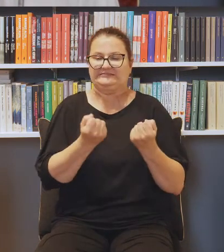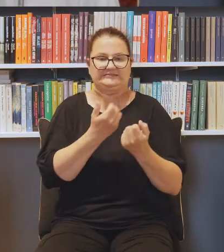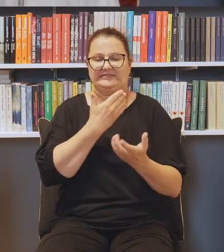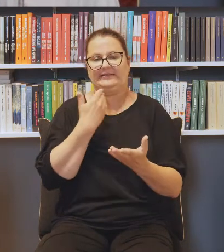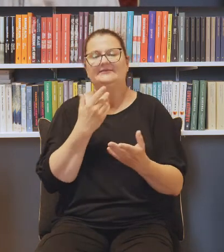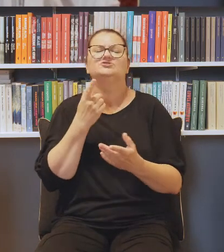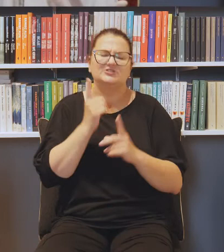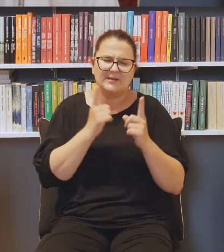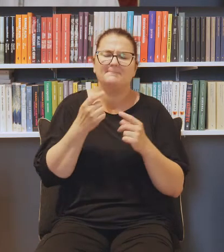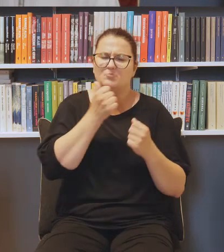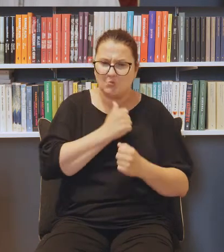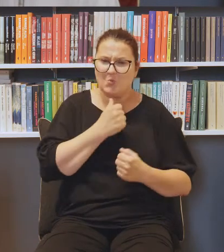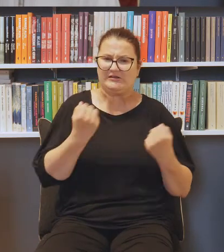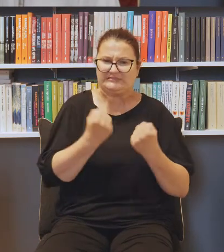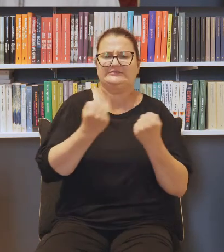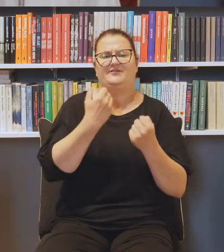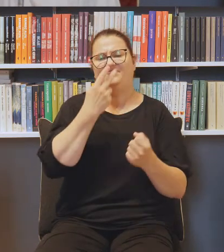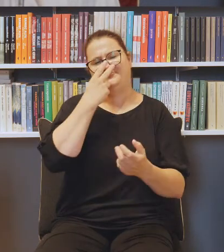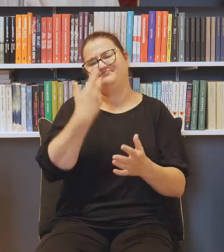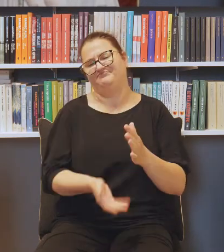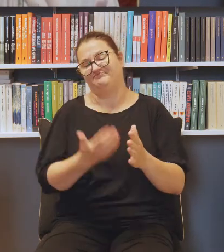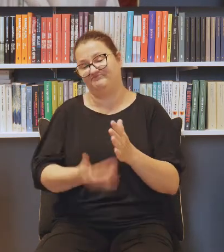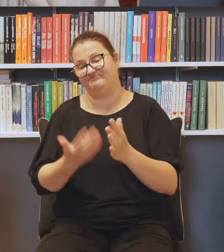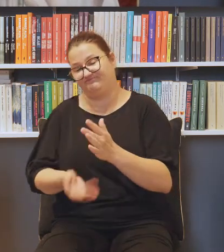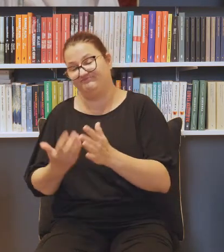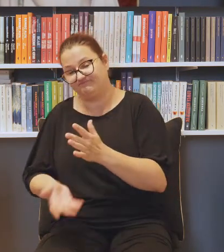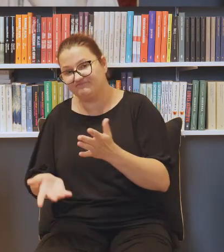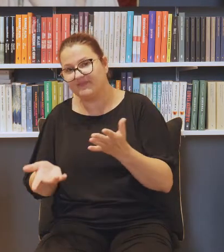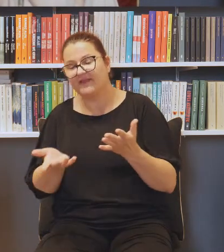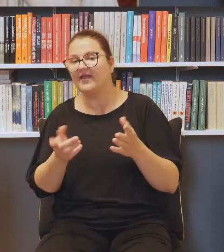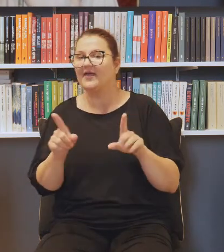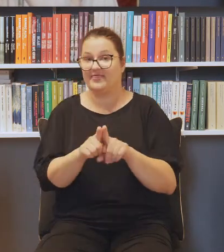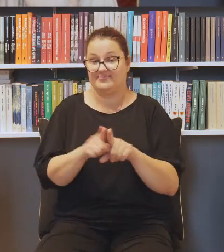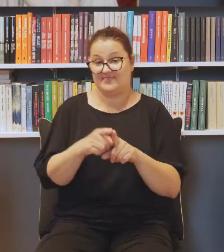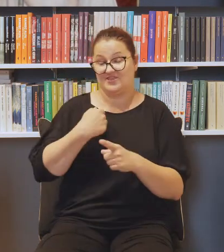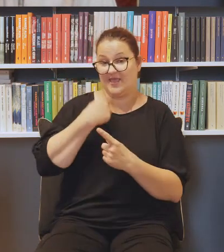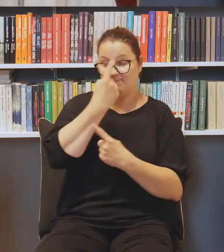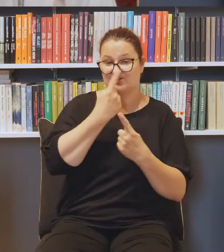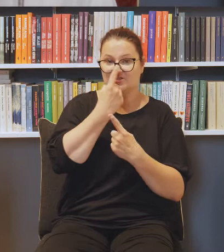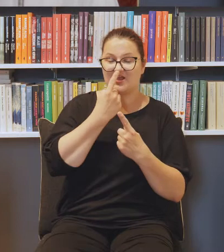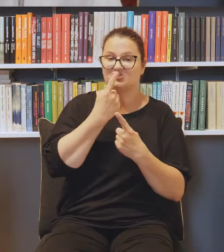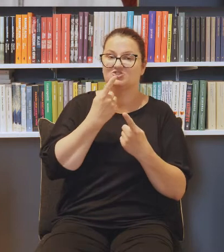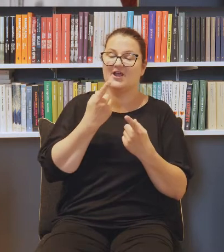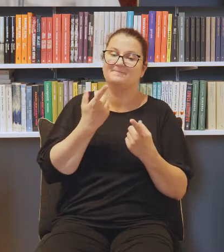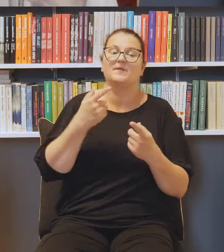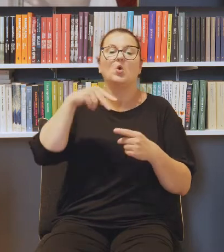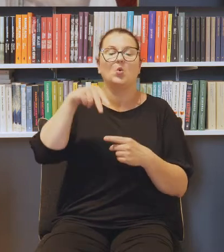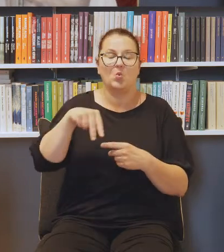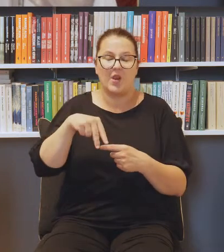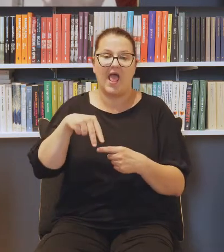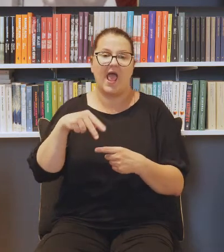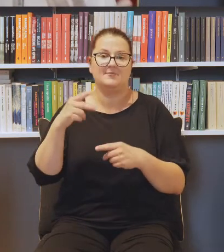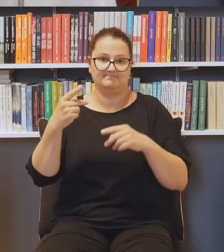jakieś próby, to one są jakby skazane na porażkę. I też wydaje mi się, że trudno powiedzieć, żeby Ula mimo